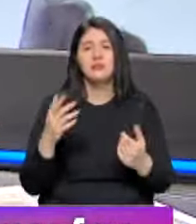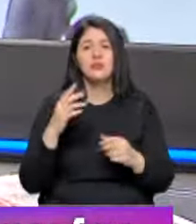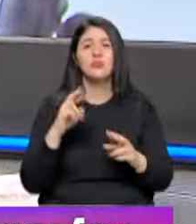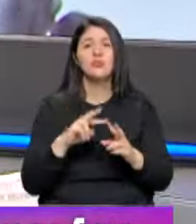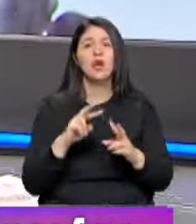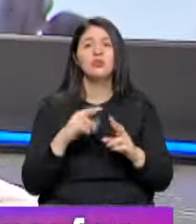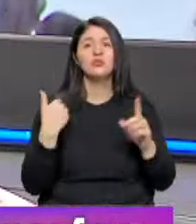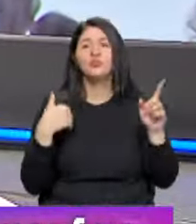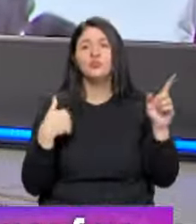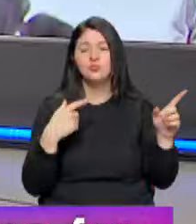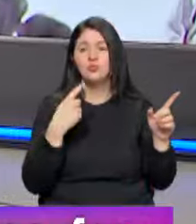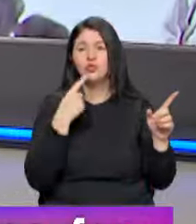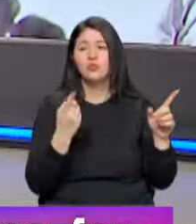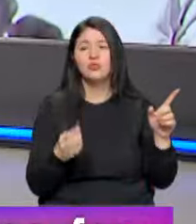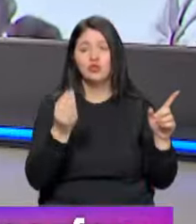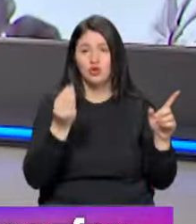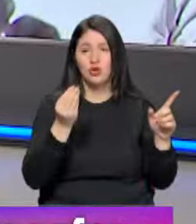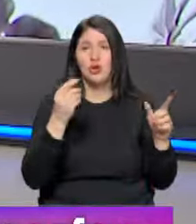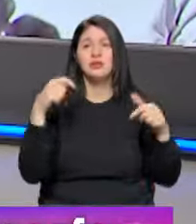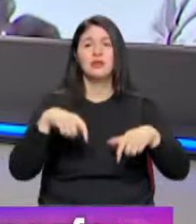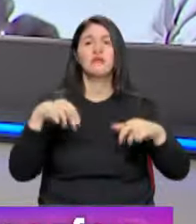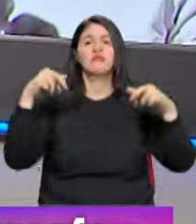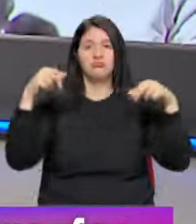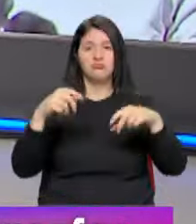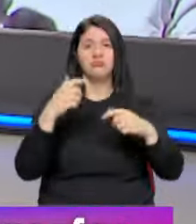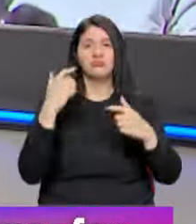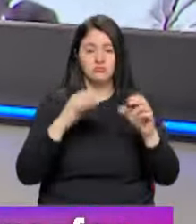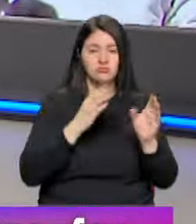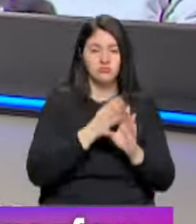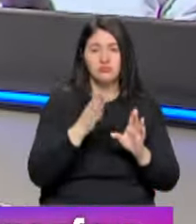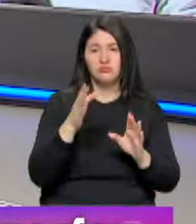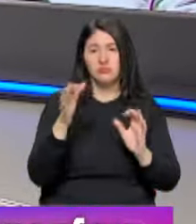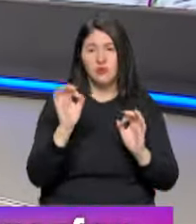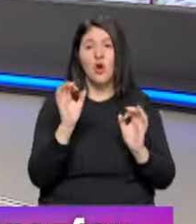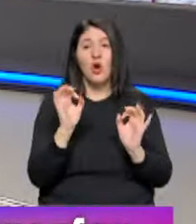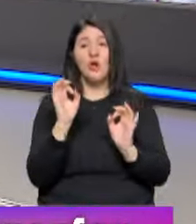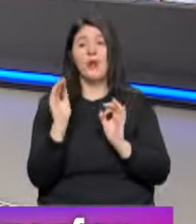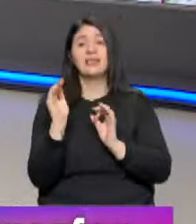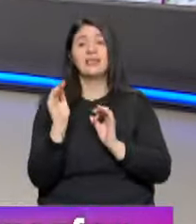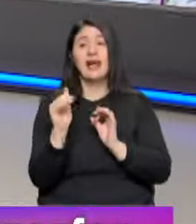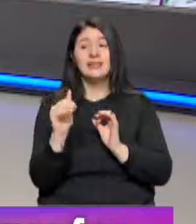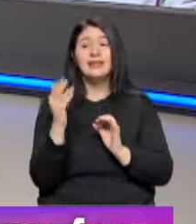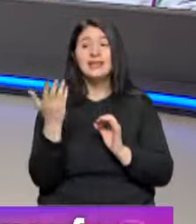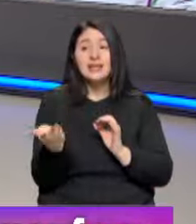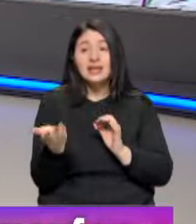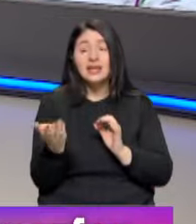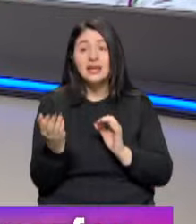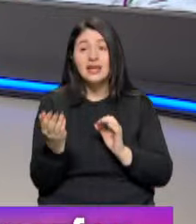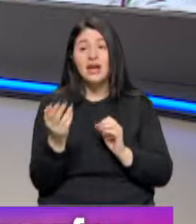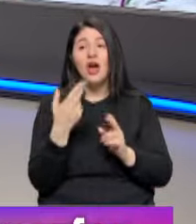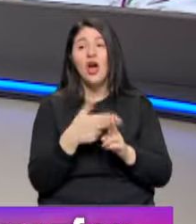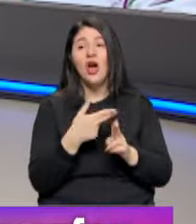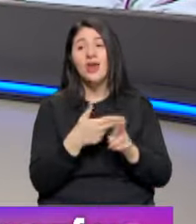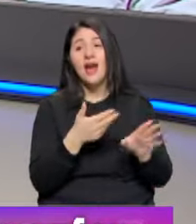Murat Kurum'un cümleleri çıkıyor. Sahaya indi kendisi. Sahaya öyle bir indi ki